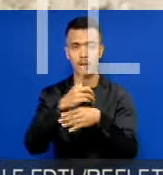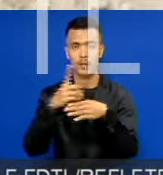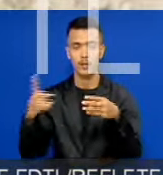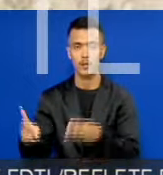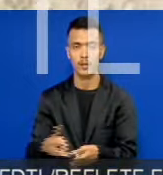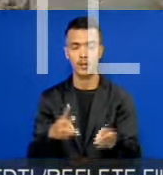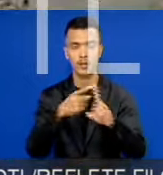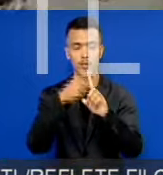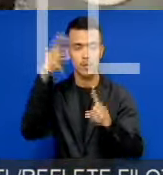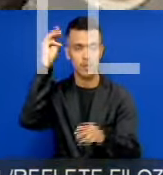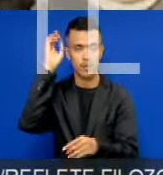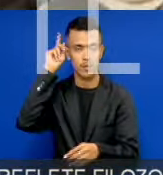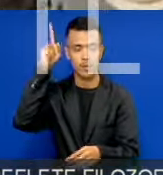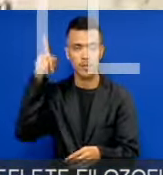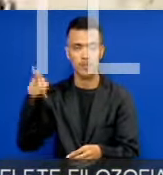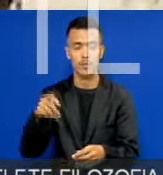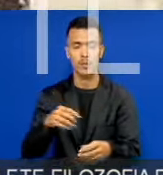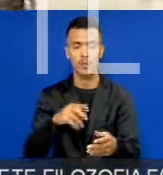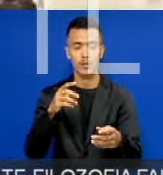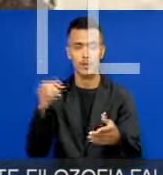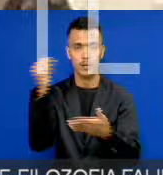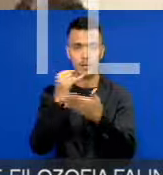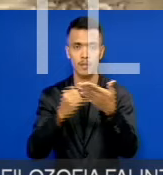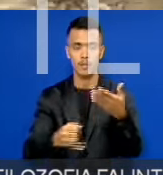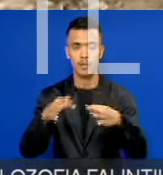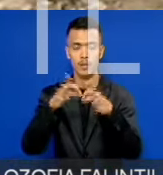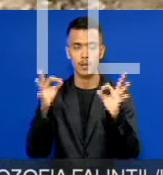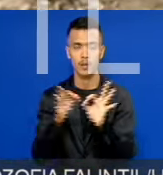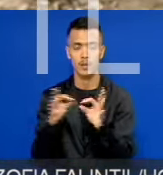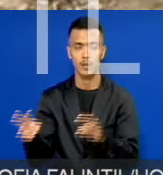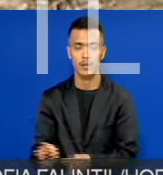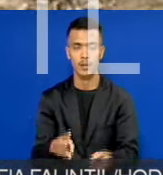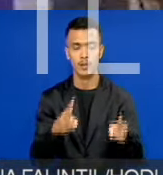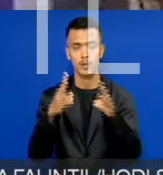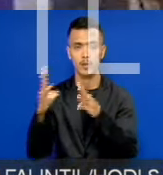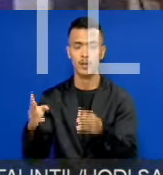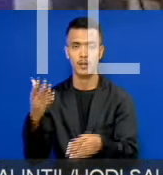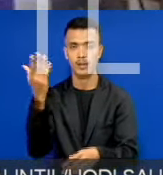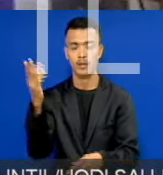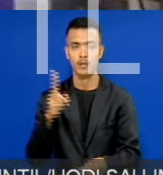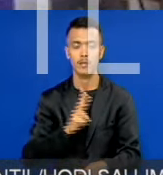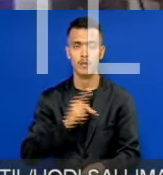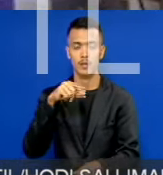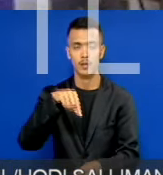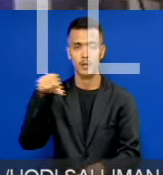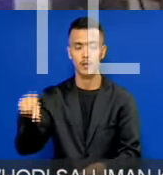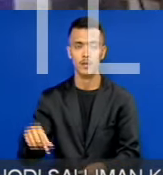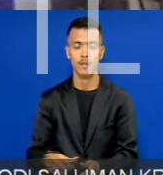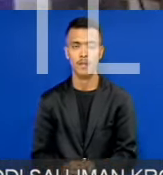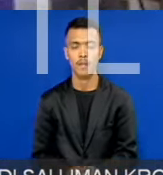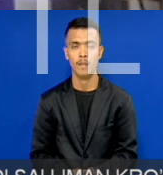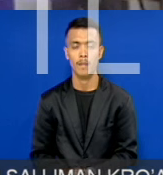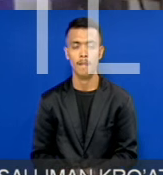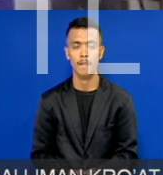com o Ministério de Obras Públicas MOP, halona desenho para reabilitação estrada e Lugatoi. Sim, agora não é no plano